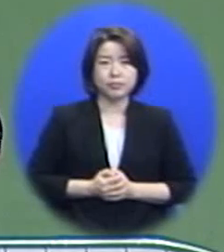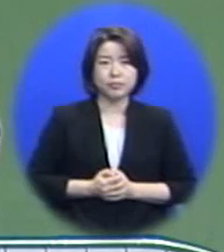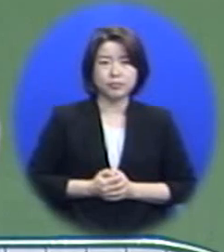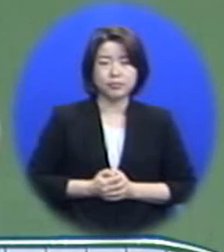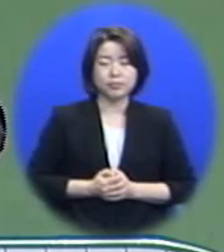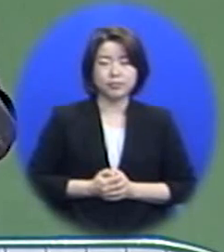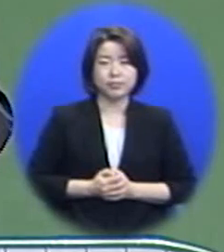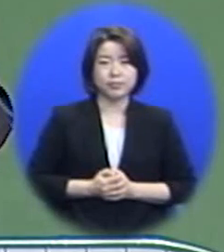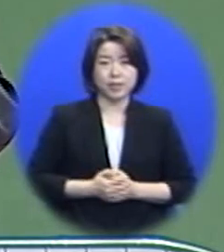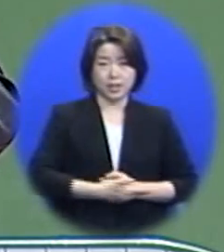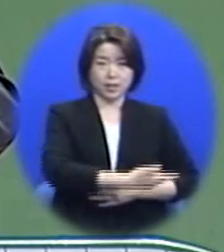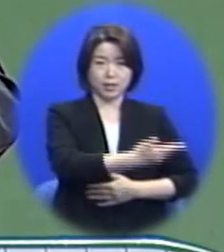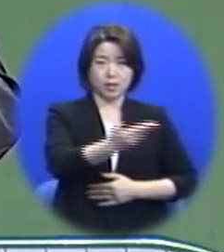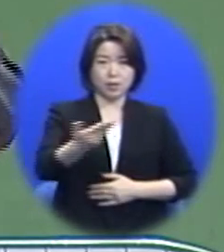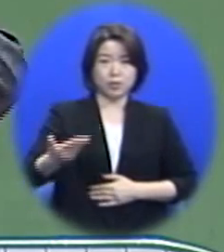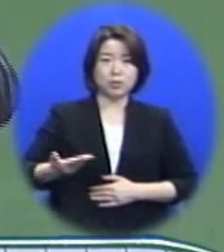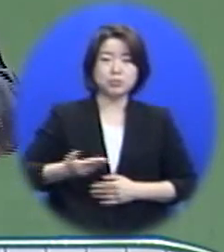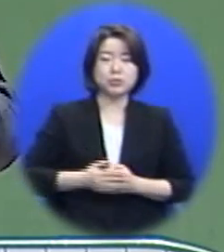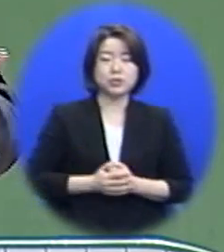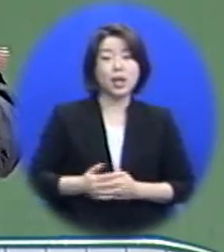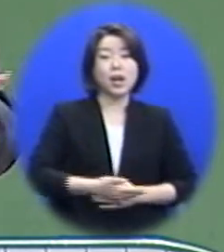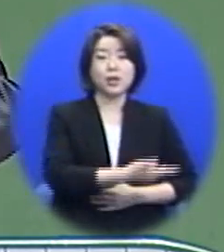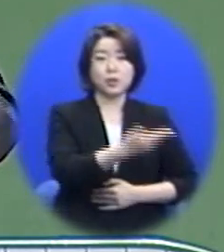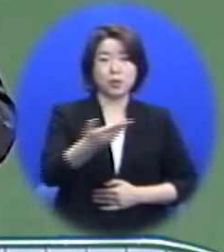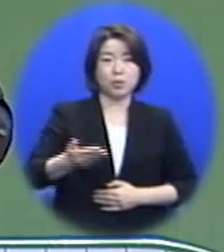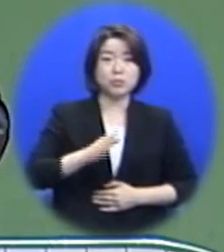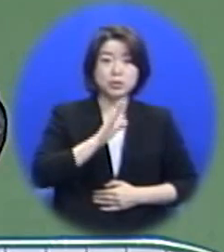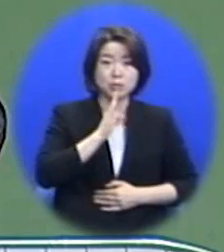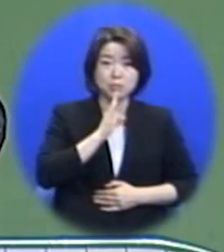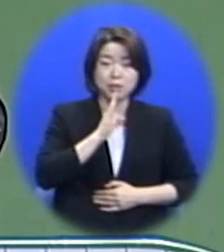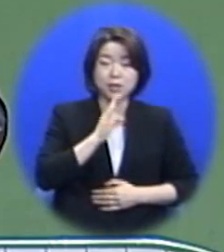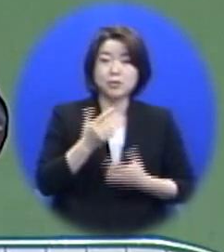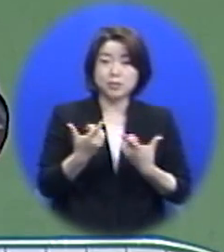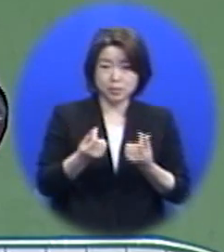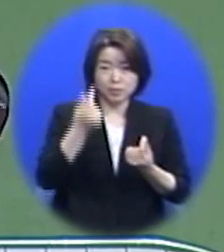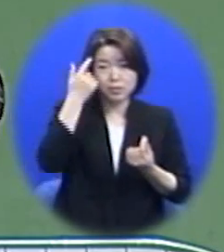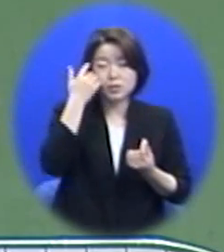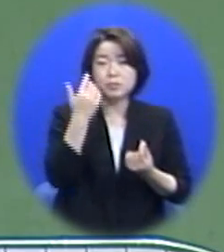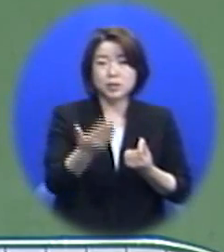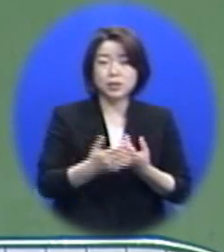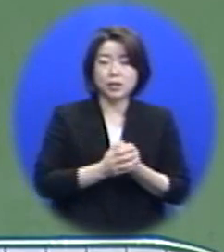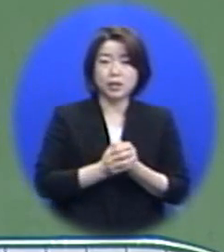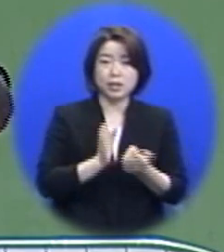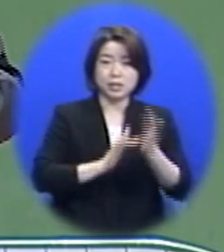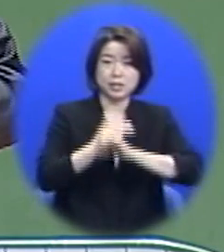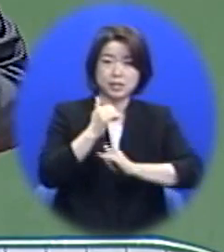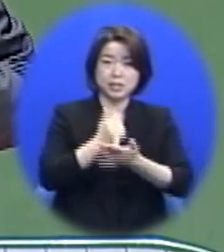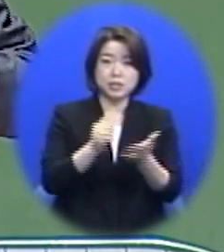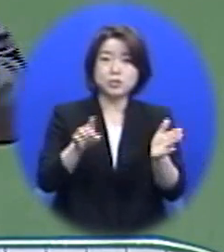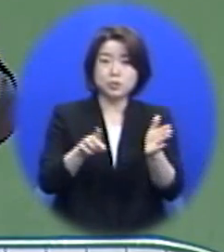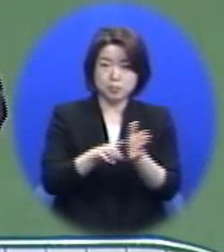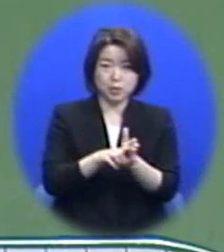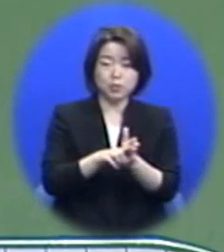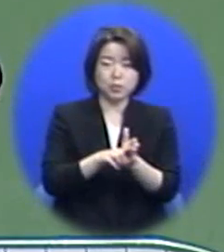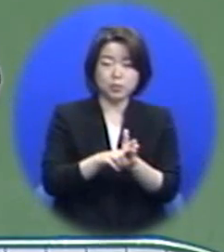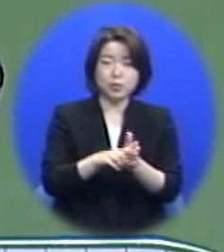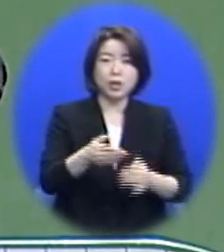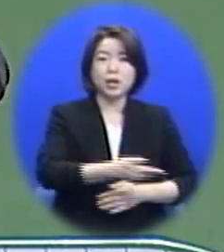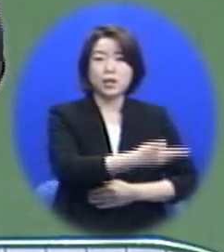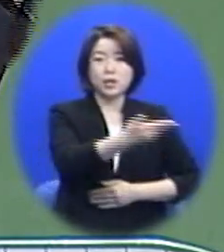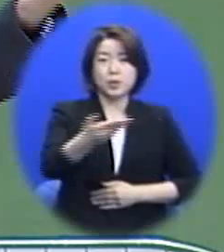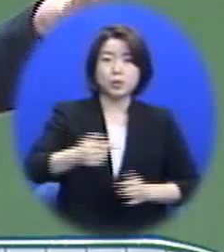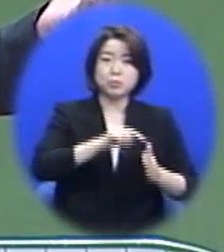것입니다 여러분 여러분들은 정말 그렇습니까 예수를 믿으시고 여러분들 안에